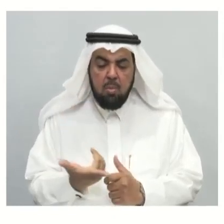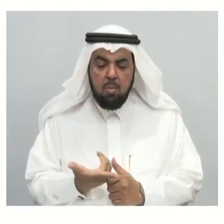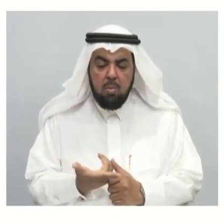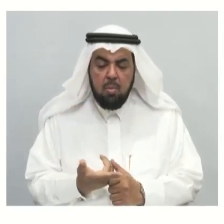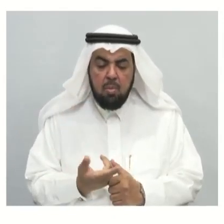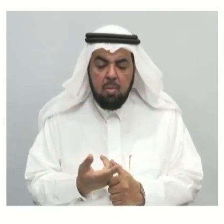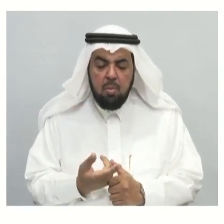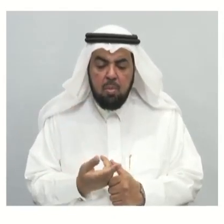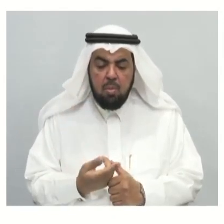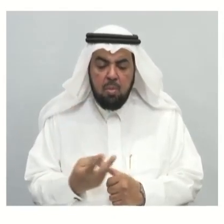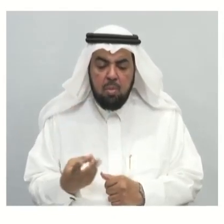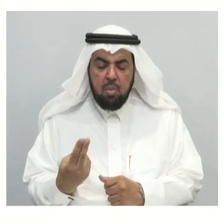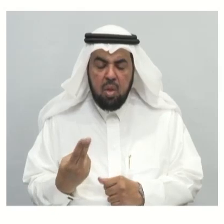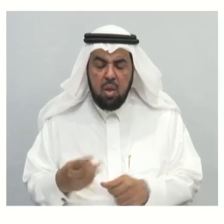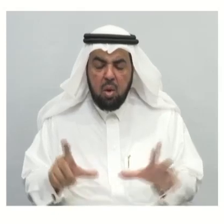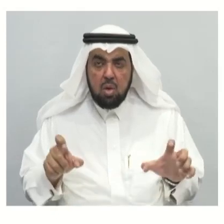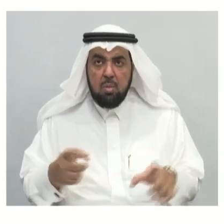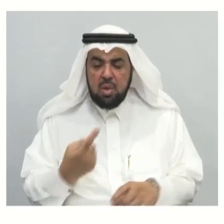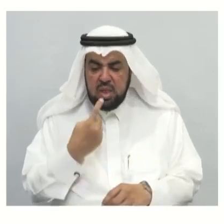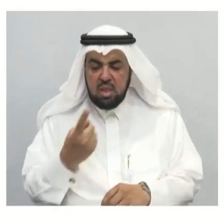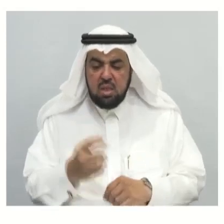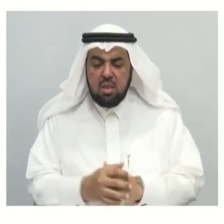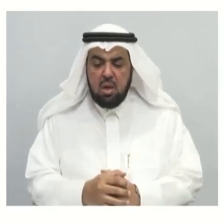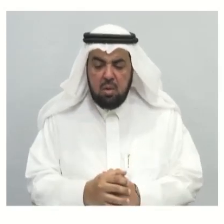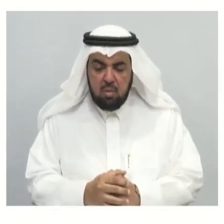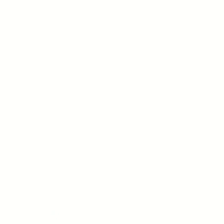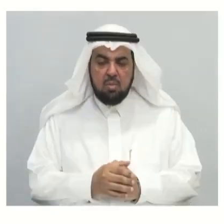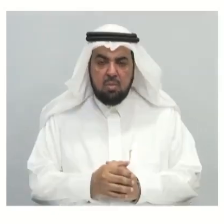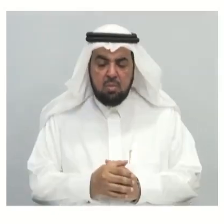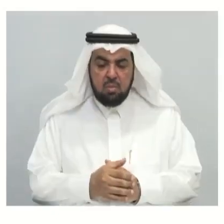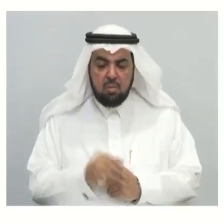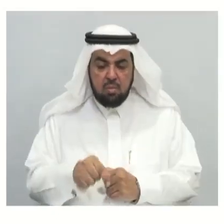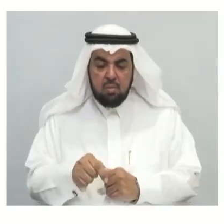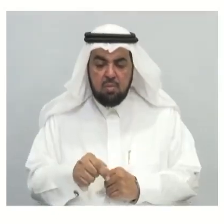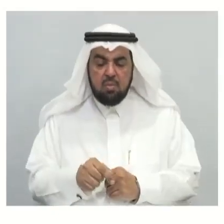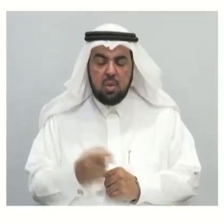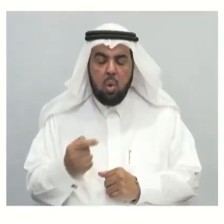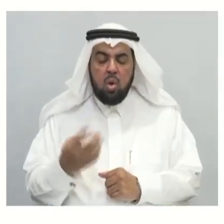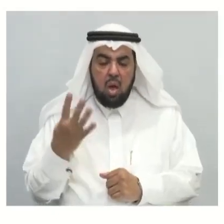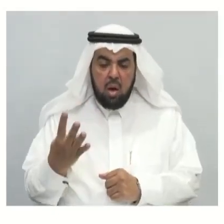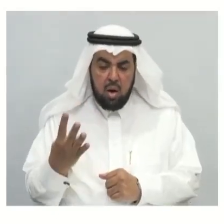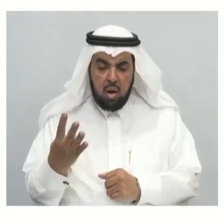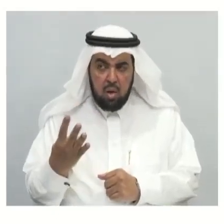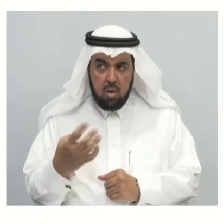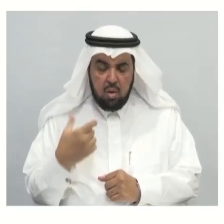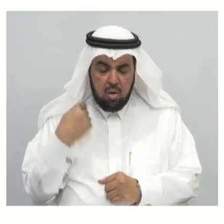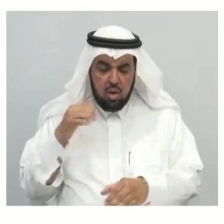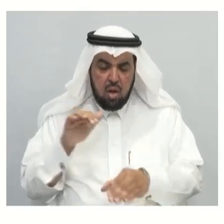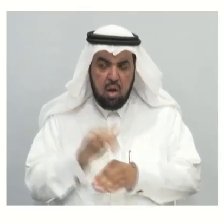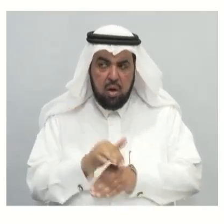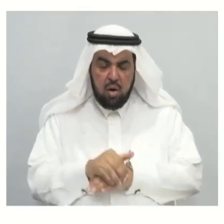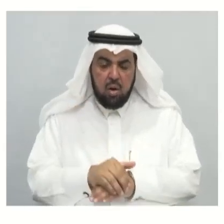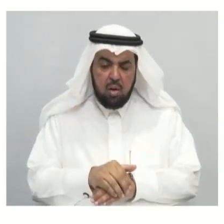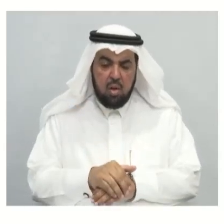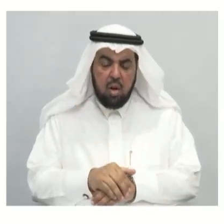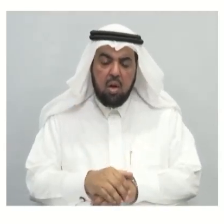عام رائعين 72 سنه في الوحده الرابعه والتي كانت تتحدث عن